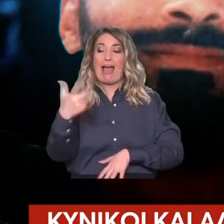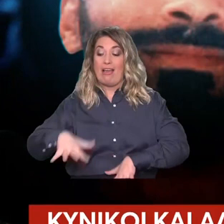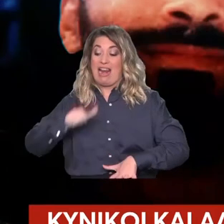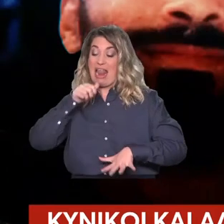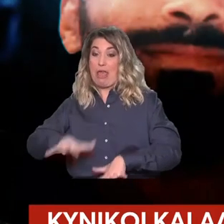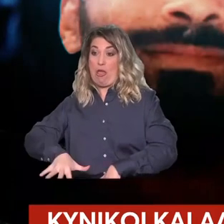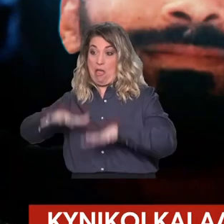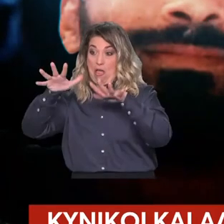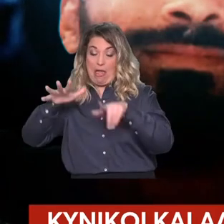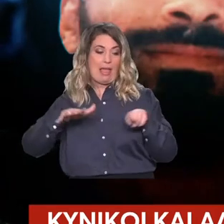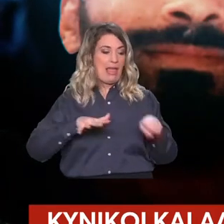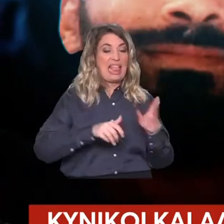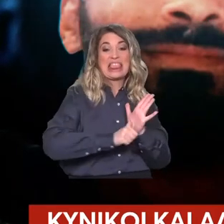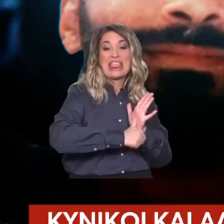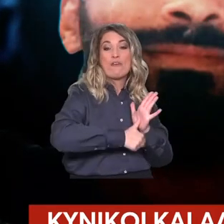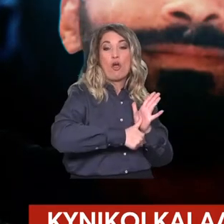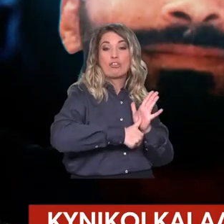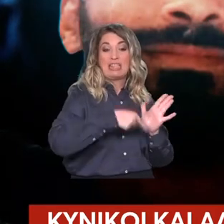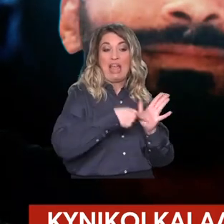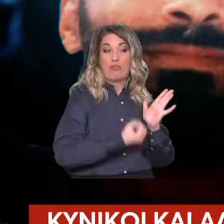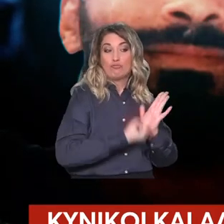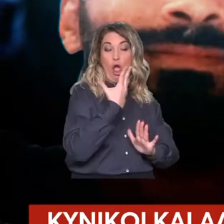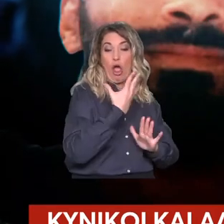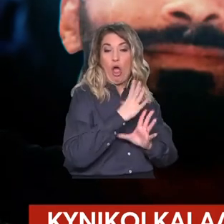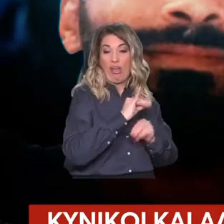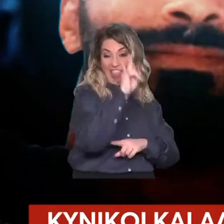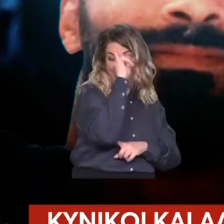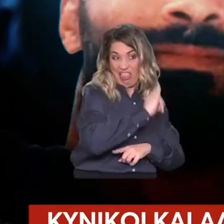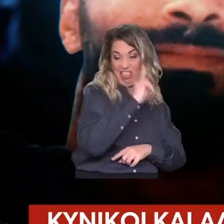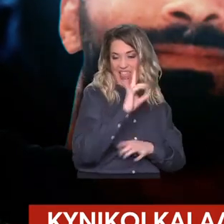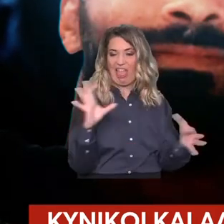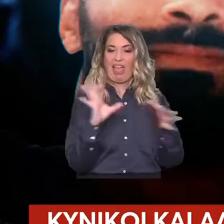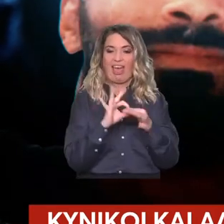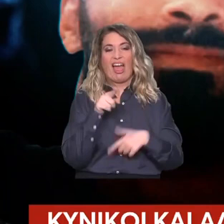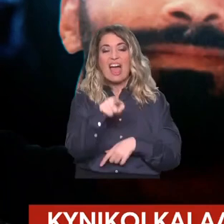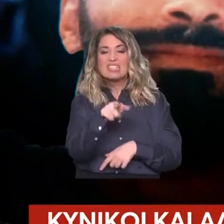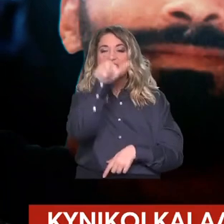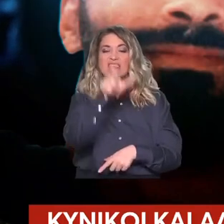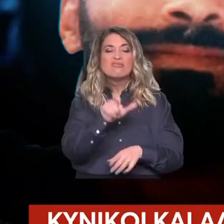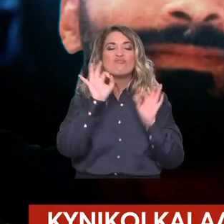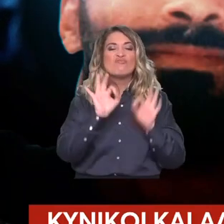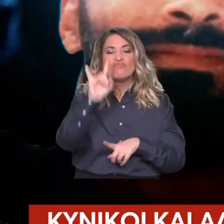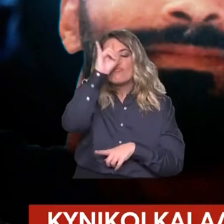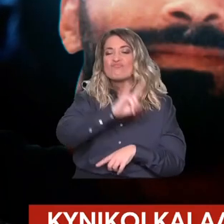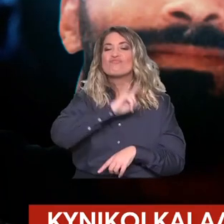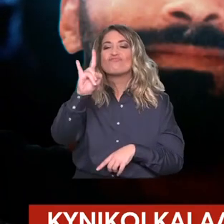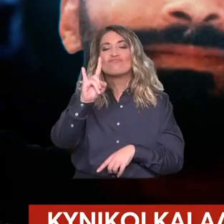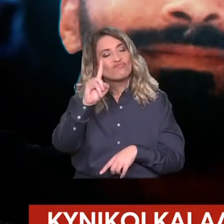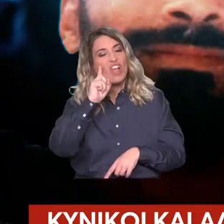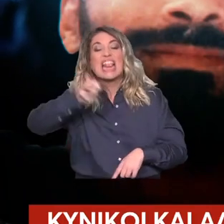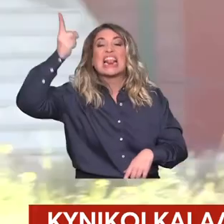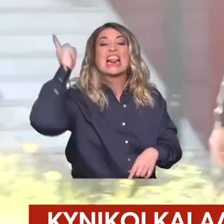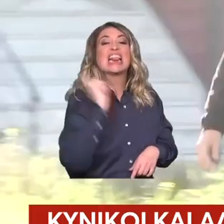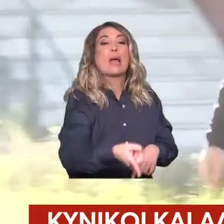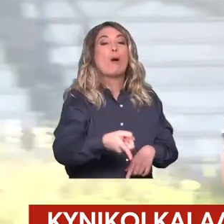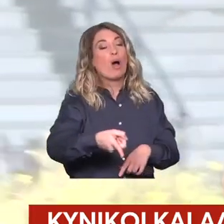Θεσσαλία. Μυαλό δεν έβαλες. Αύριο Δευτέρα 25 του μήνα ξεκινάς πάλι το έργο του διαβόλου και πάλι έρχεται θεομηνία με σφοδρή